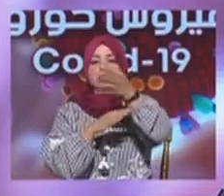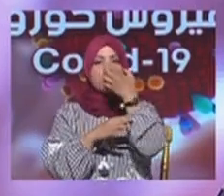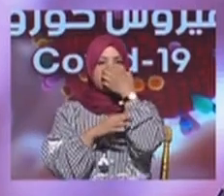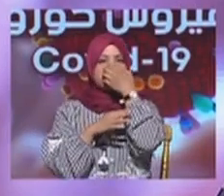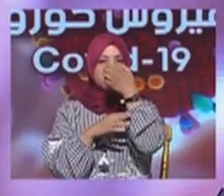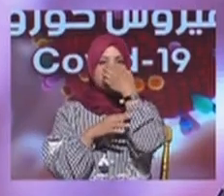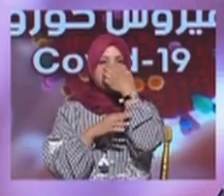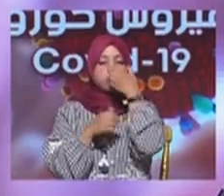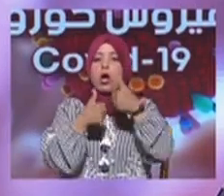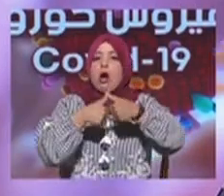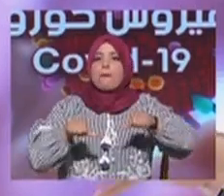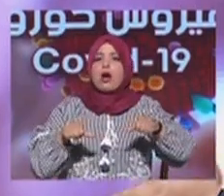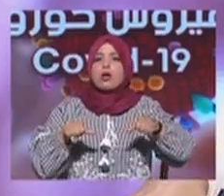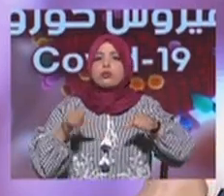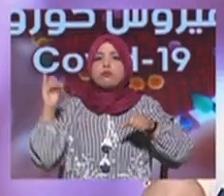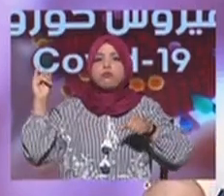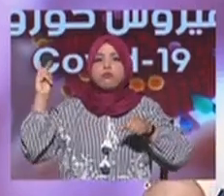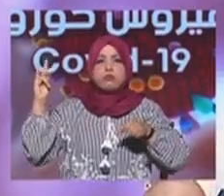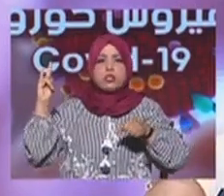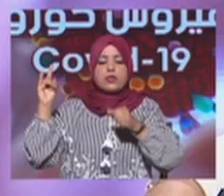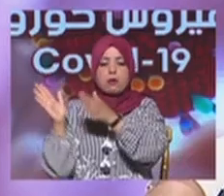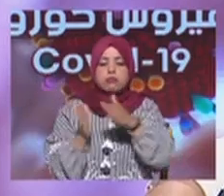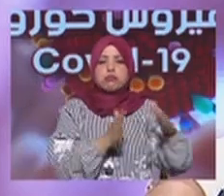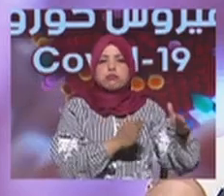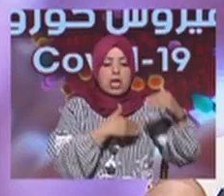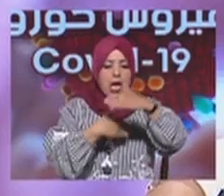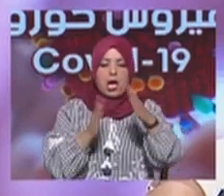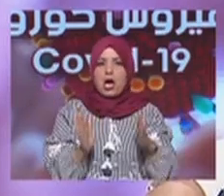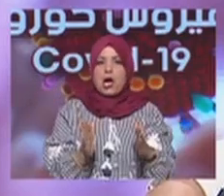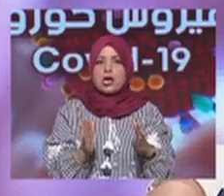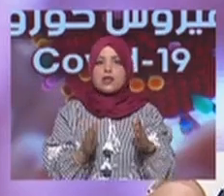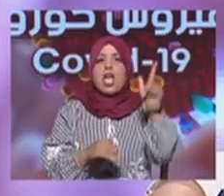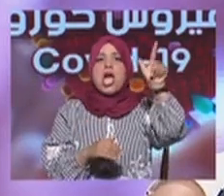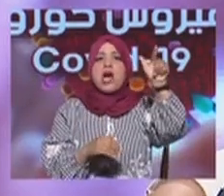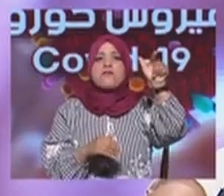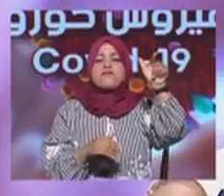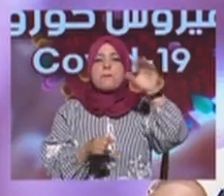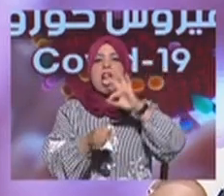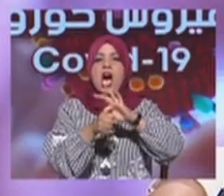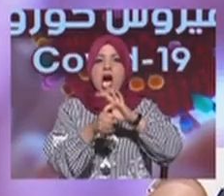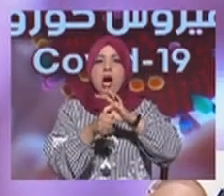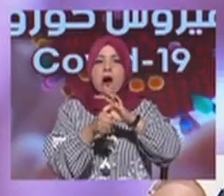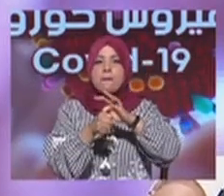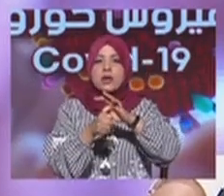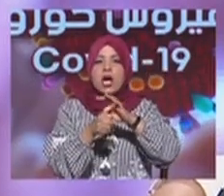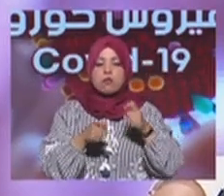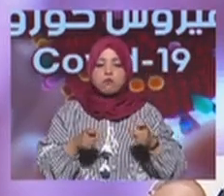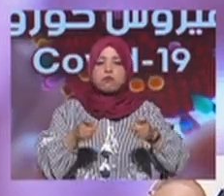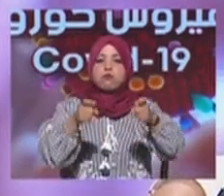في المستشفيات، كله مربوط ببعض، كله مربوط قعدت ببعض. في الاقسام اللي هي اللي فيها امراض جرثوميه وما تعداوش